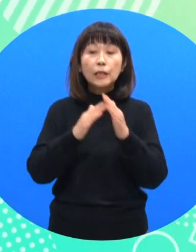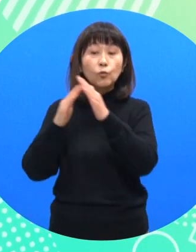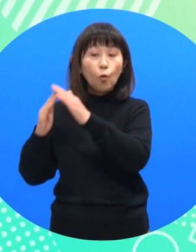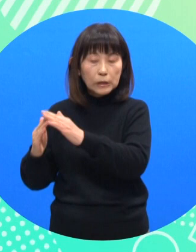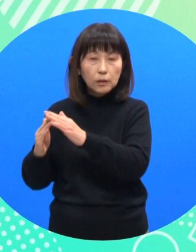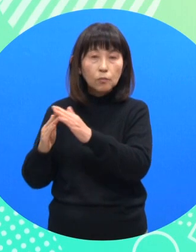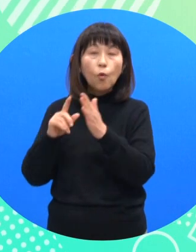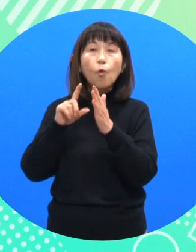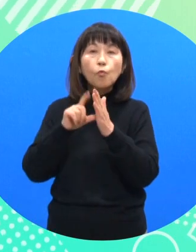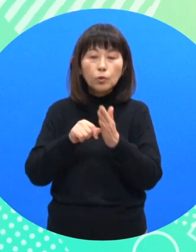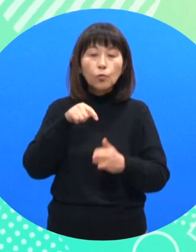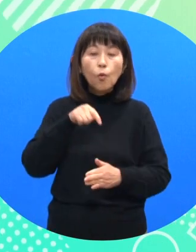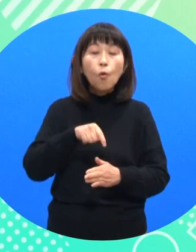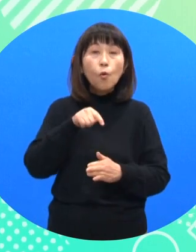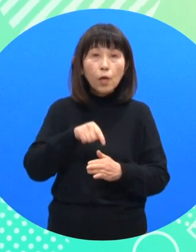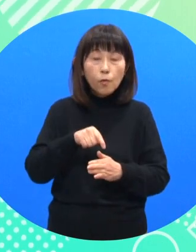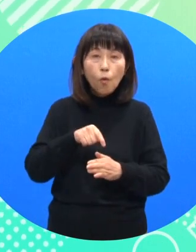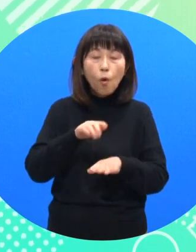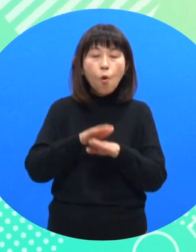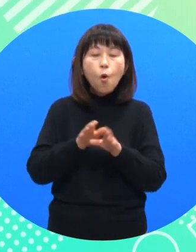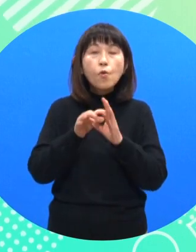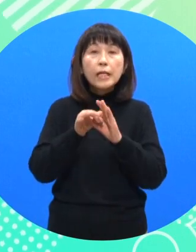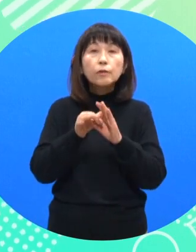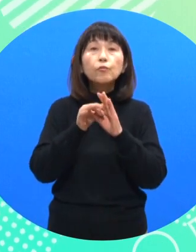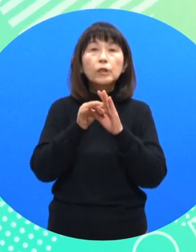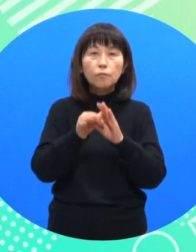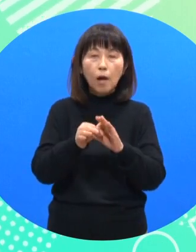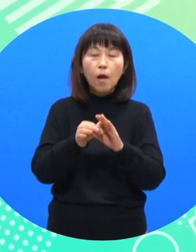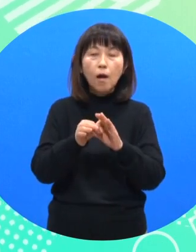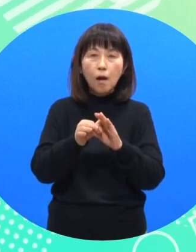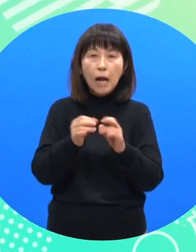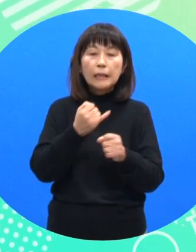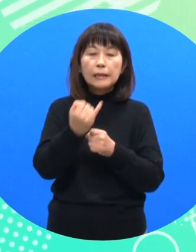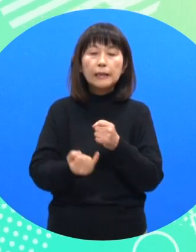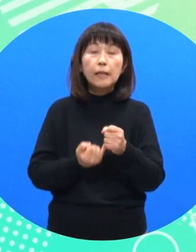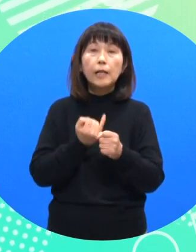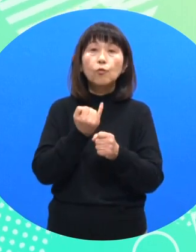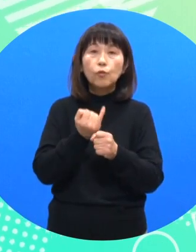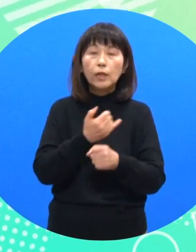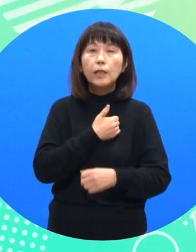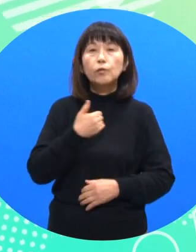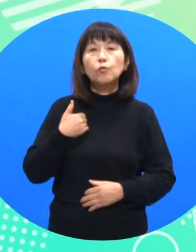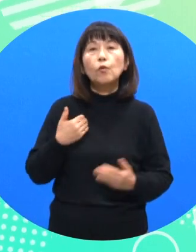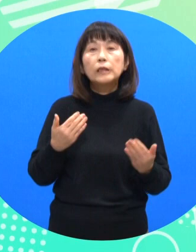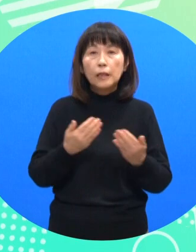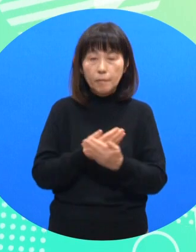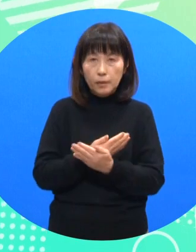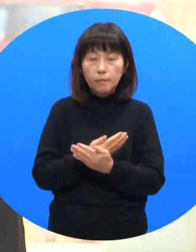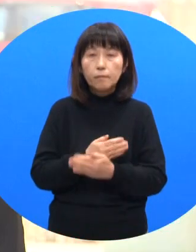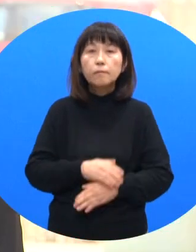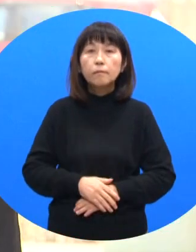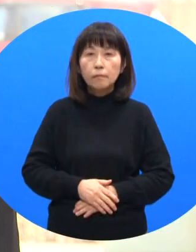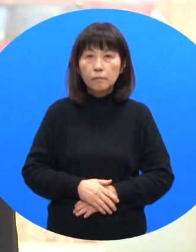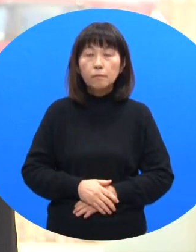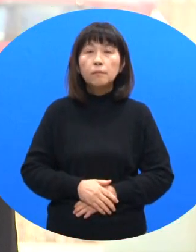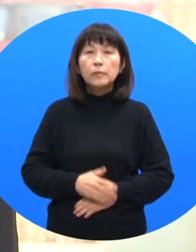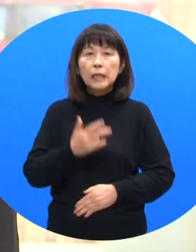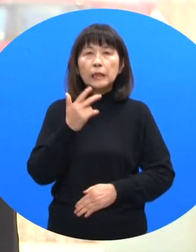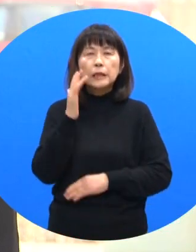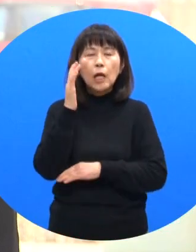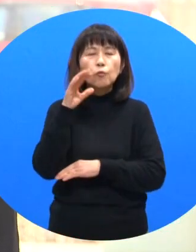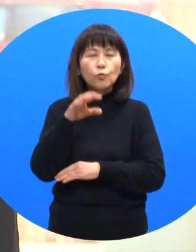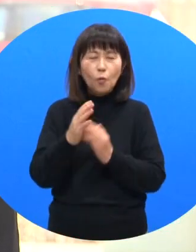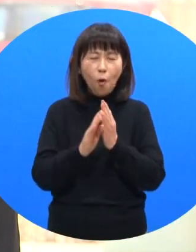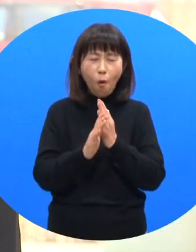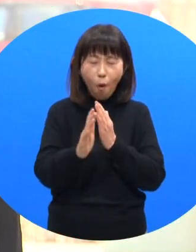引っ越しの際も転出元の市町村への手続きはオンラインで済むようになります。役所の窓